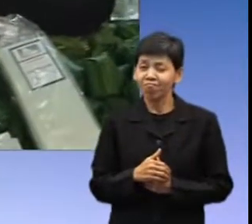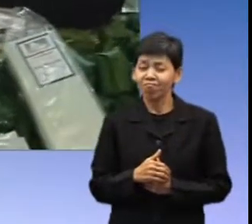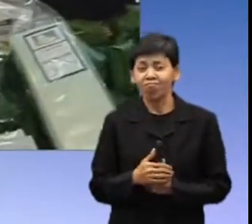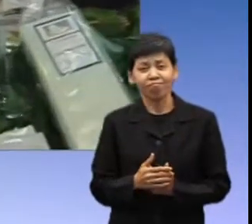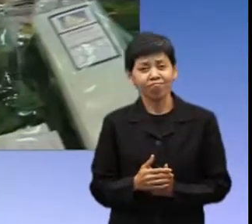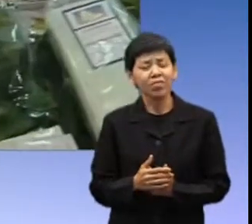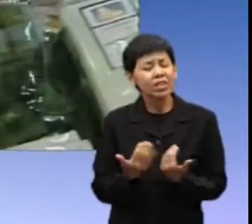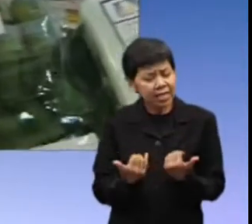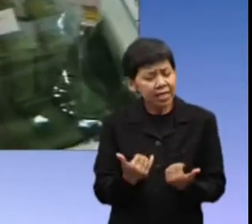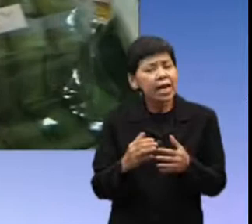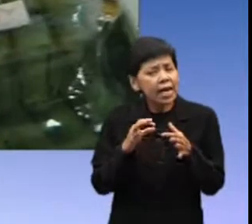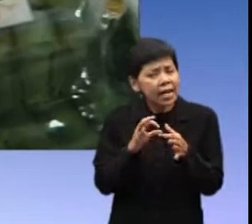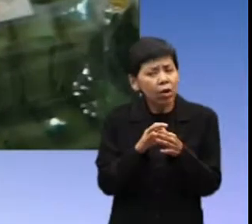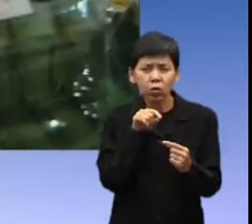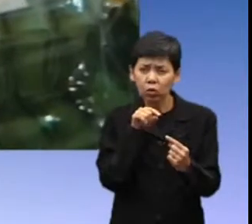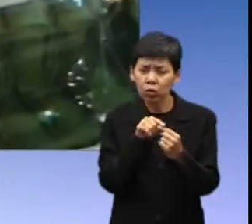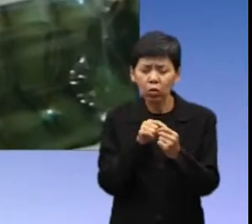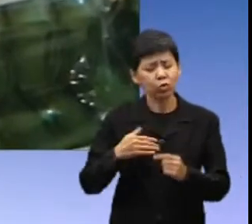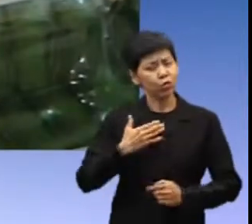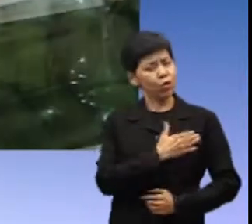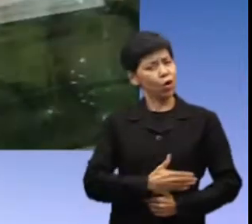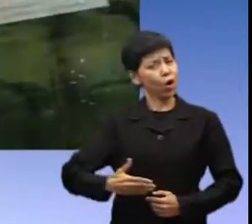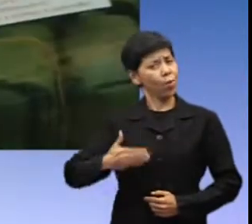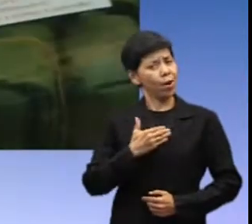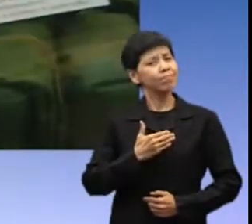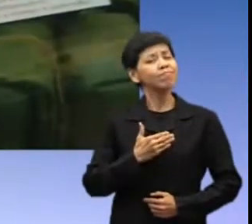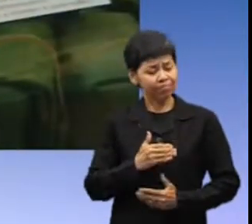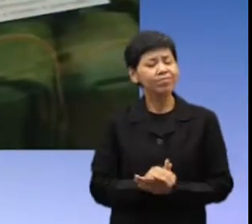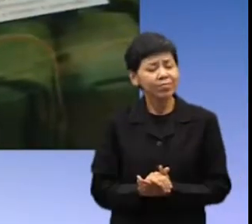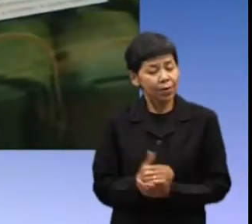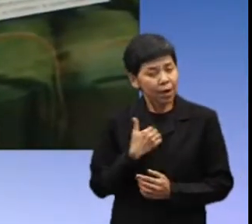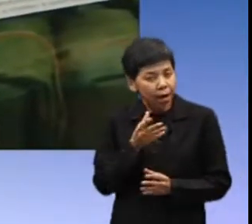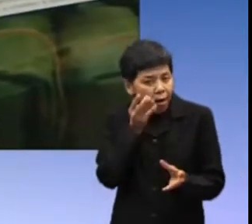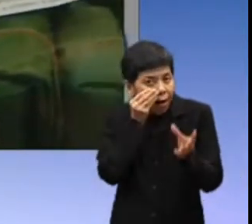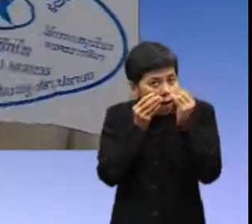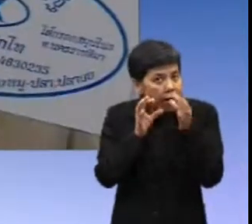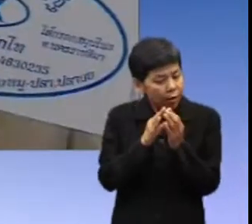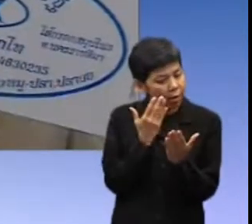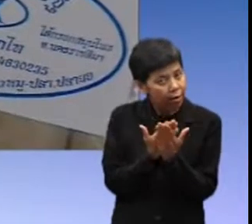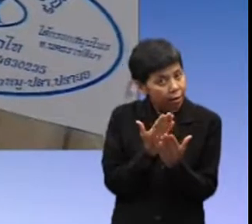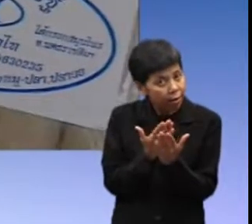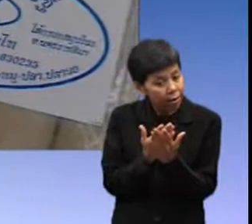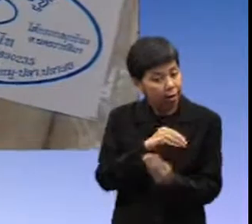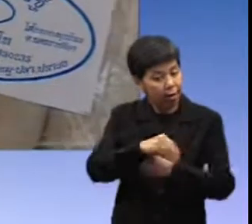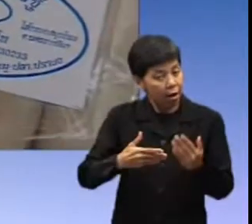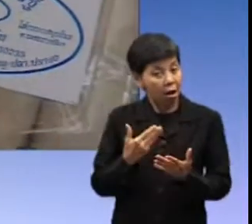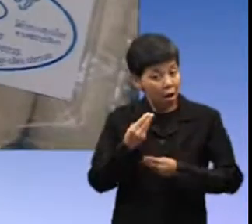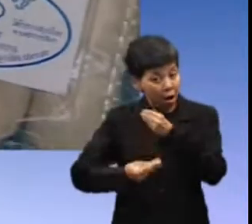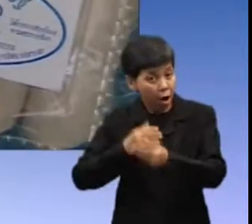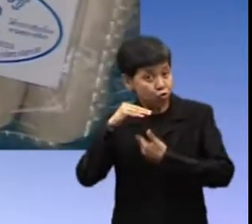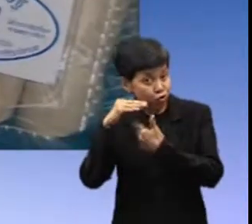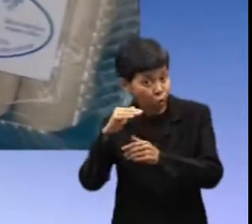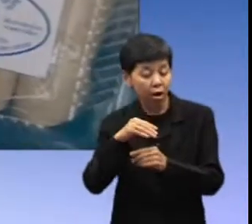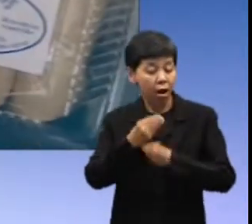ม่น้อยเลยนะครับเพราะนี่คือผลิตภัณฑ์เพื่อสุขภาพของคนยุคใหม่ยิ่งได้รู้เรื่องของรายได้ตล